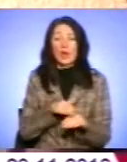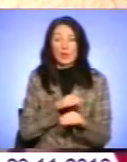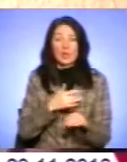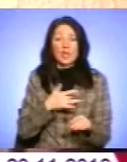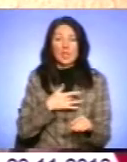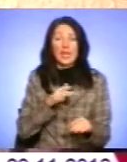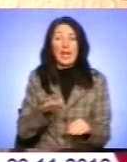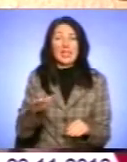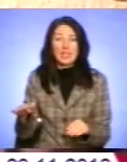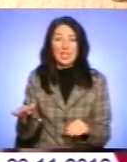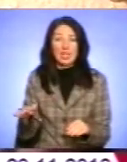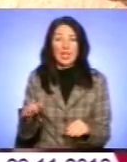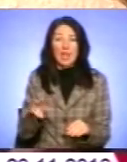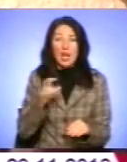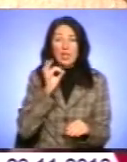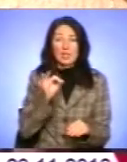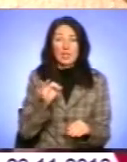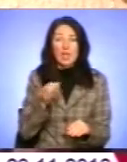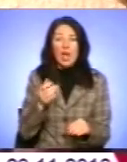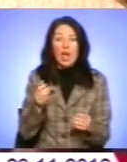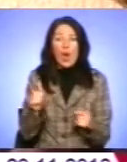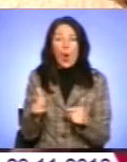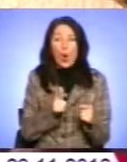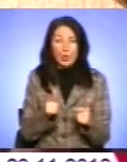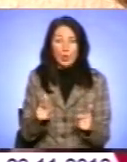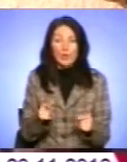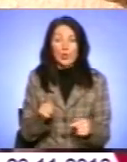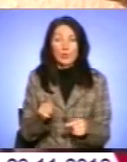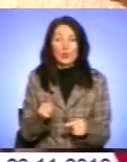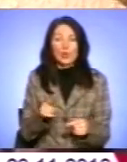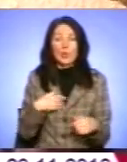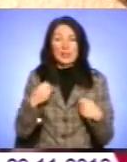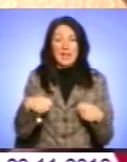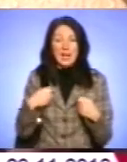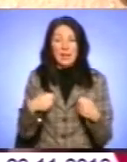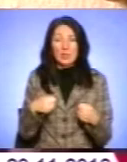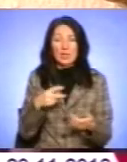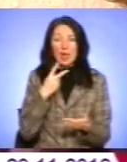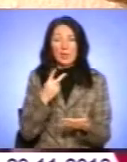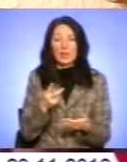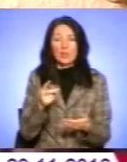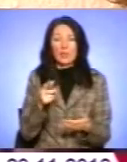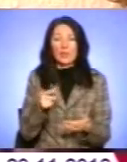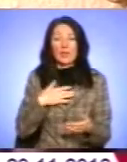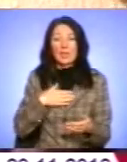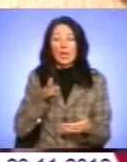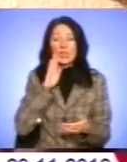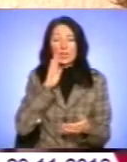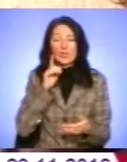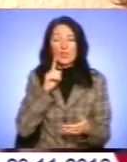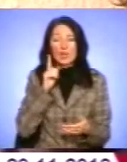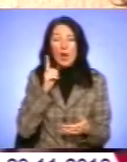Діти, я б сказала, дуже добре за цю олімпіаду, тому що вони стараються. Бачите, гарно відповідаєте, наша дівчинка